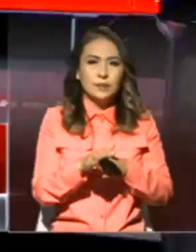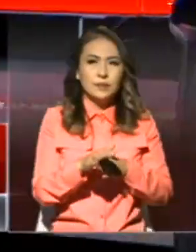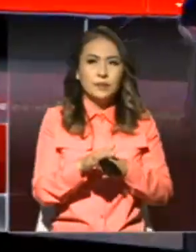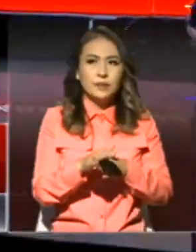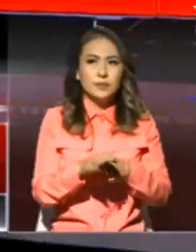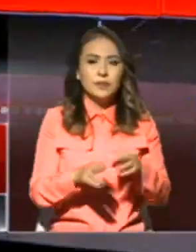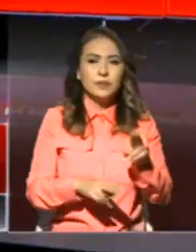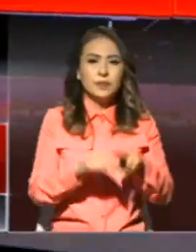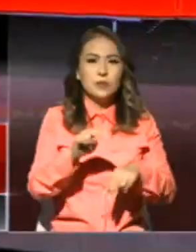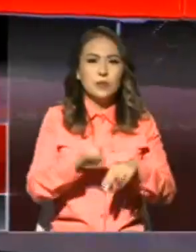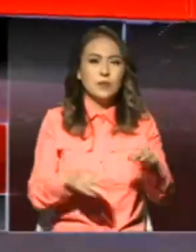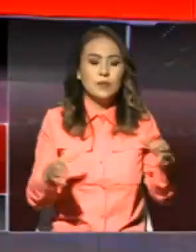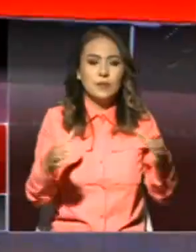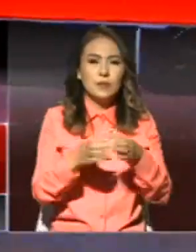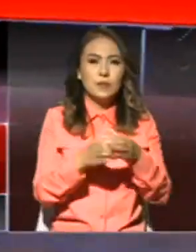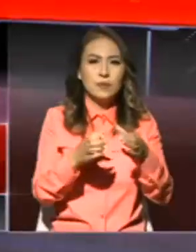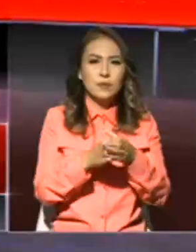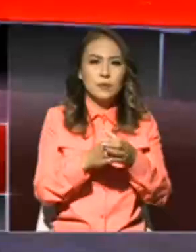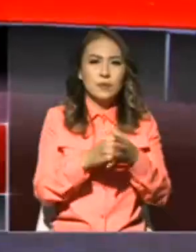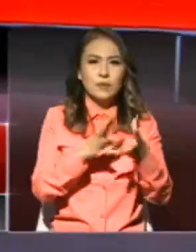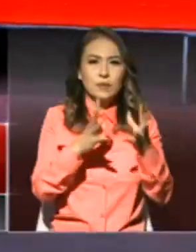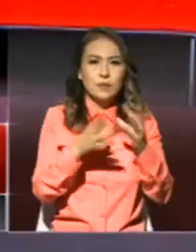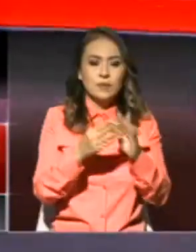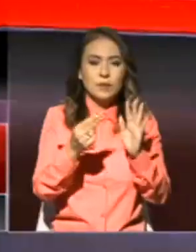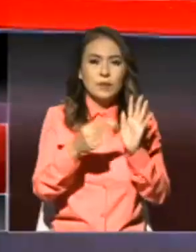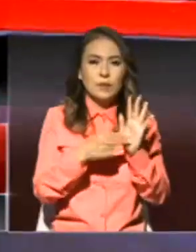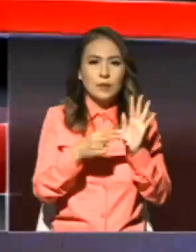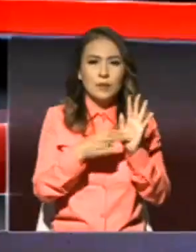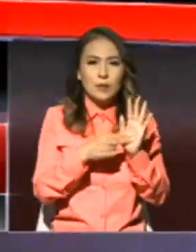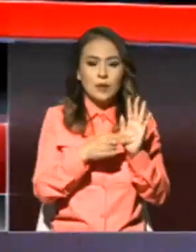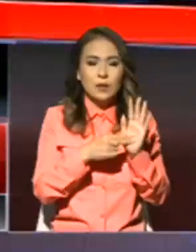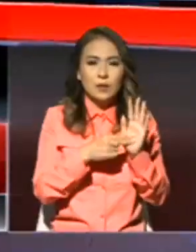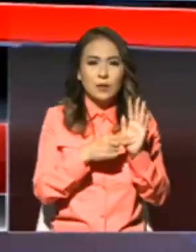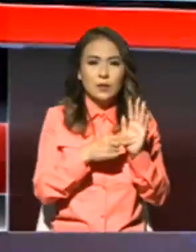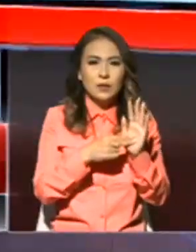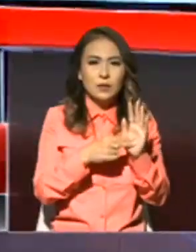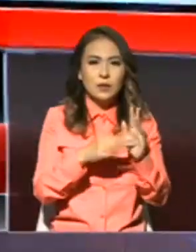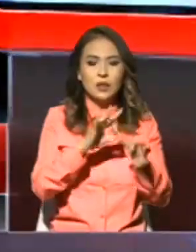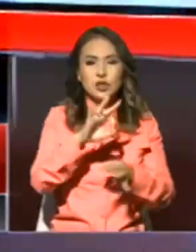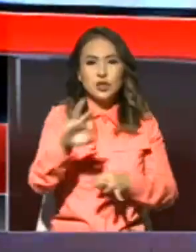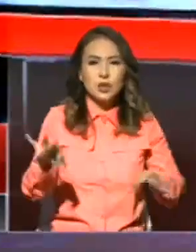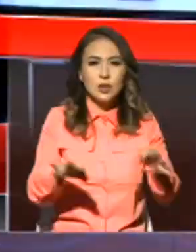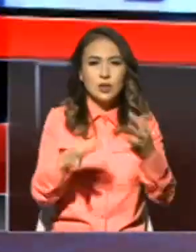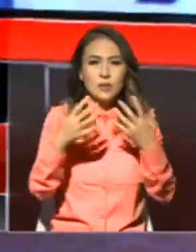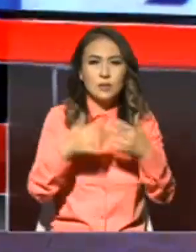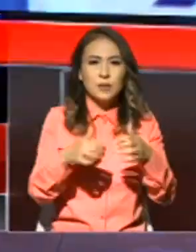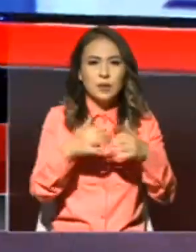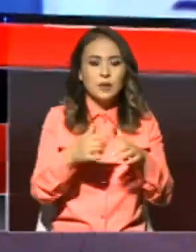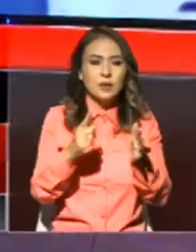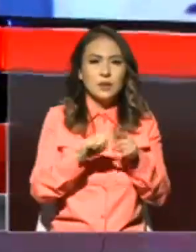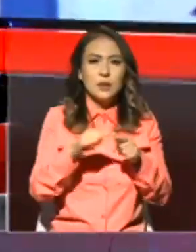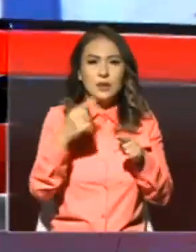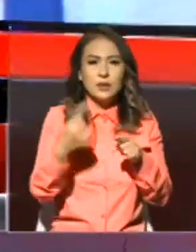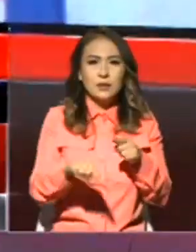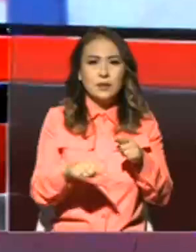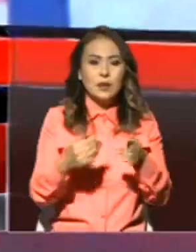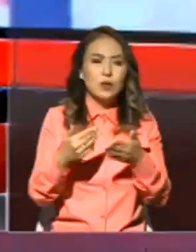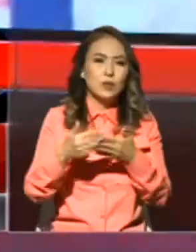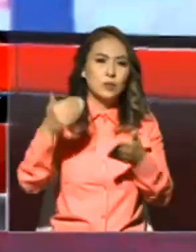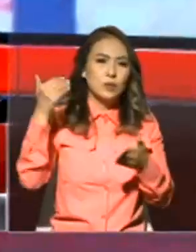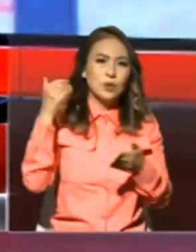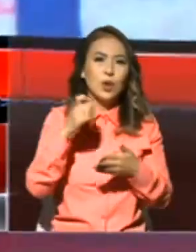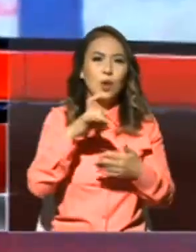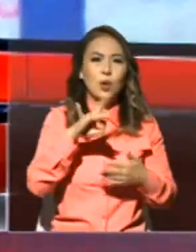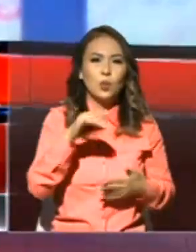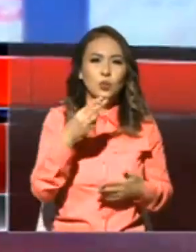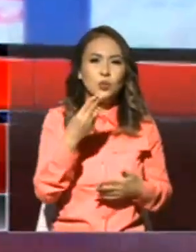Құрылыс компанияларының қазіргі қойып отырған үй бағалары, басқа жағдайлардың бәрі өзінің шаршы метріне ешқандай сәйкес келмейді. Ол бұрынғы анау Хрущев